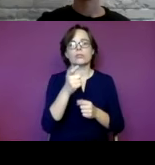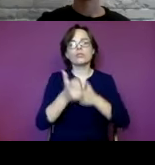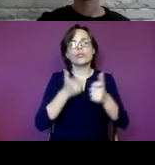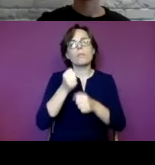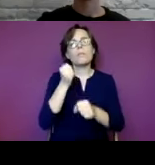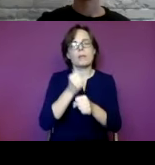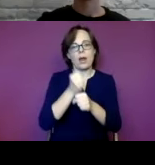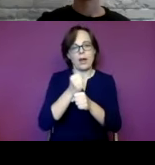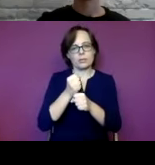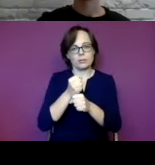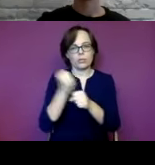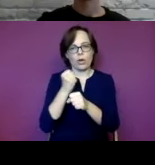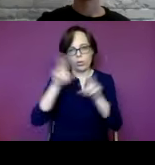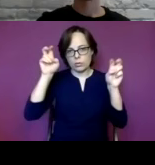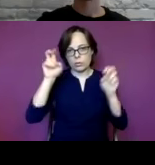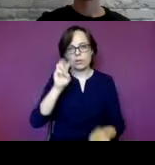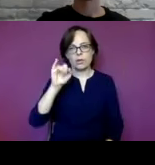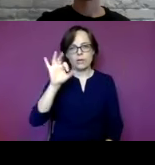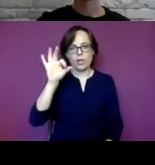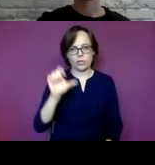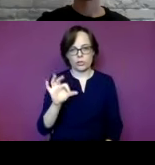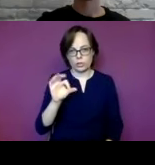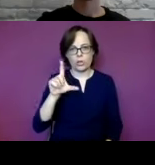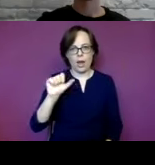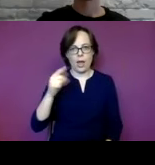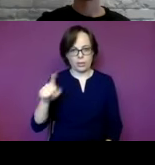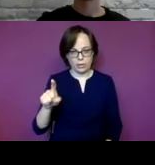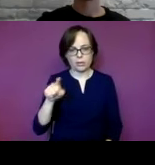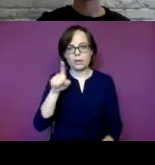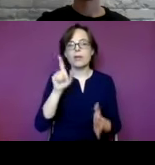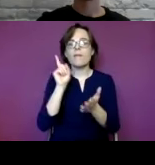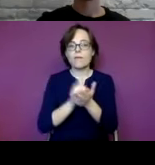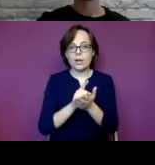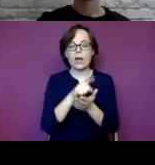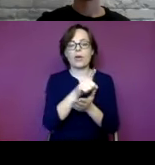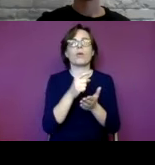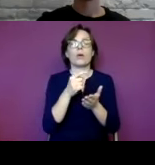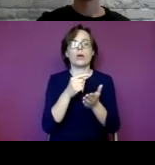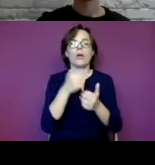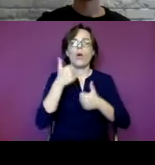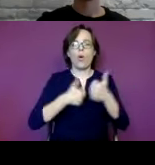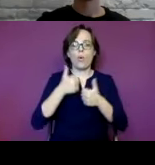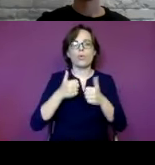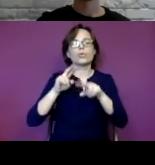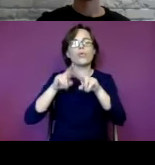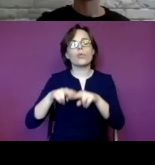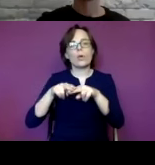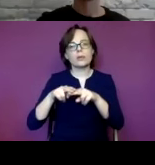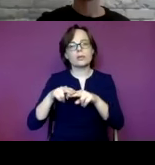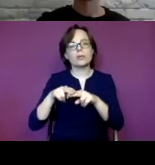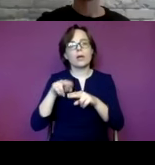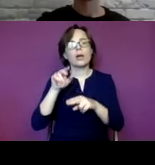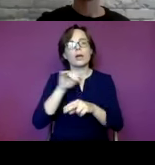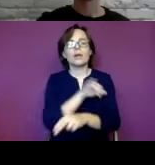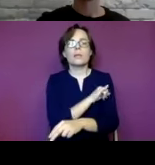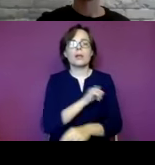która wygrała zarówno kategorię praktyki, jak i teorii w konkursie Fundacji imienia Stefana Kuryłowicza